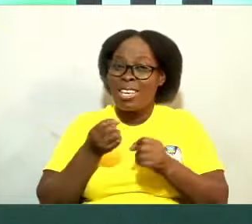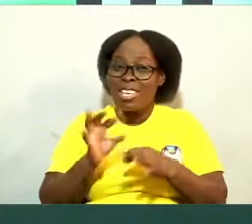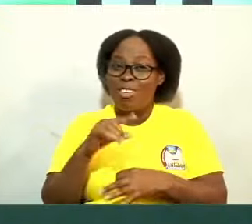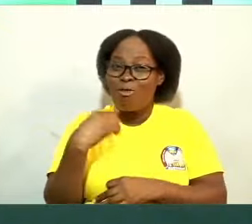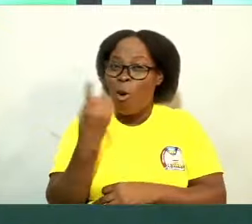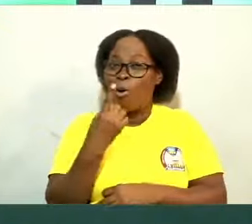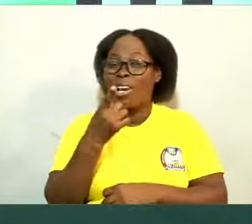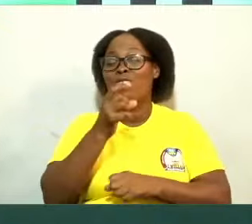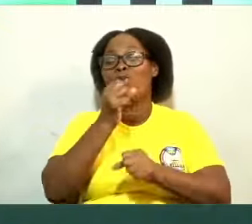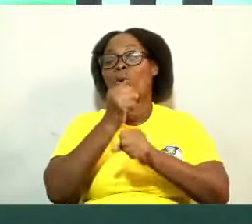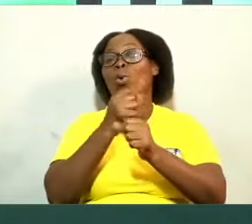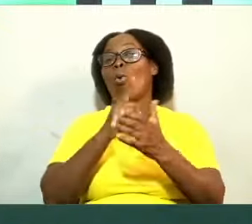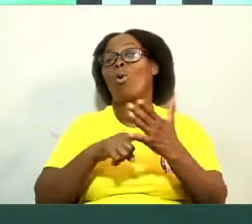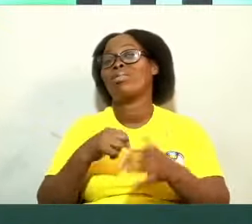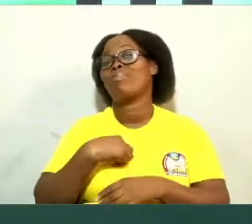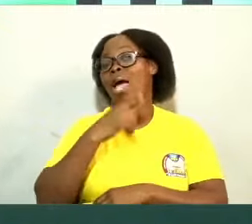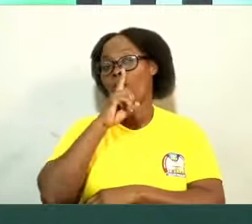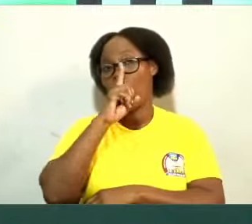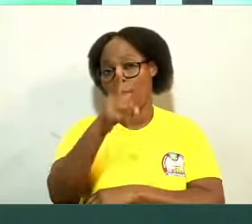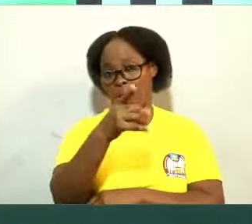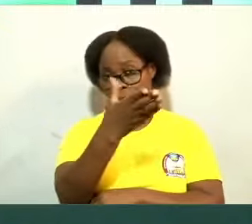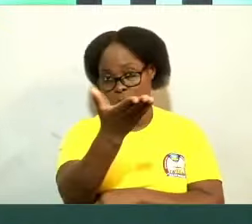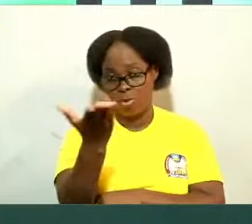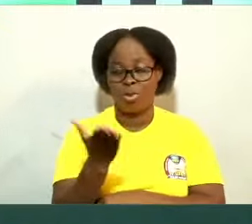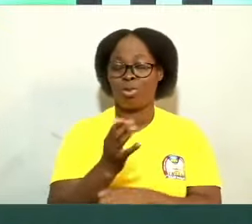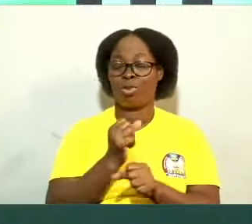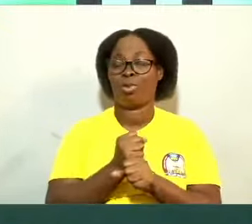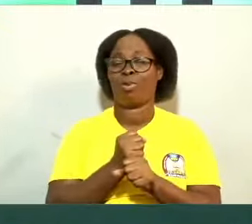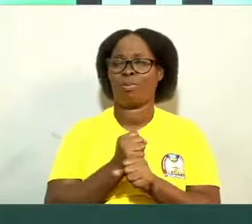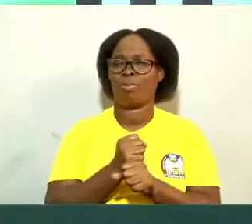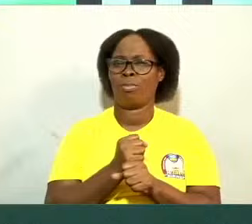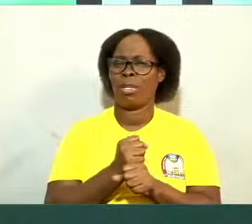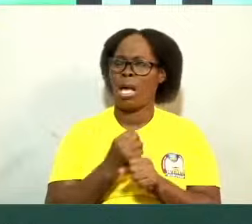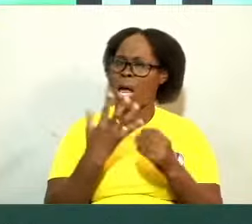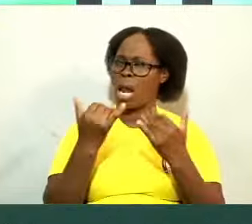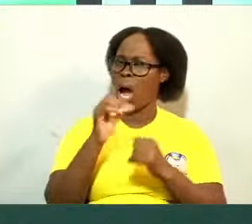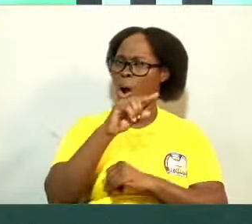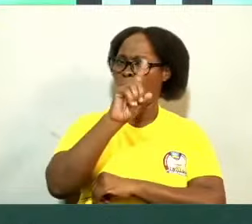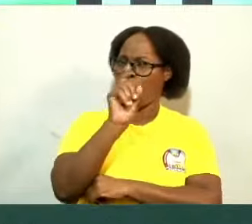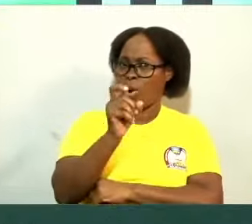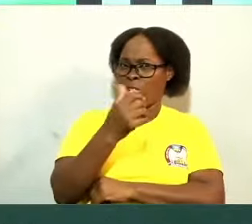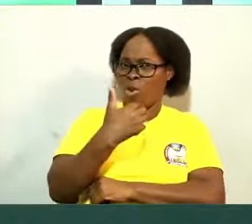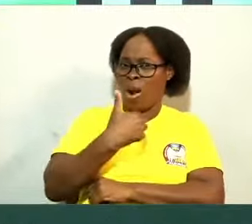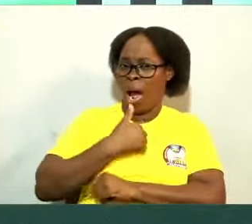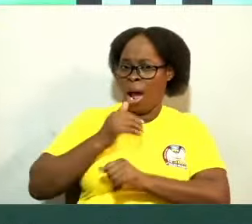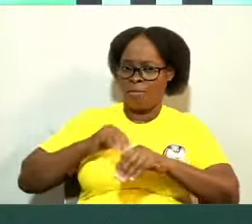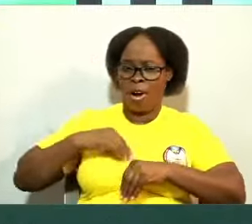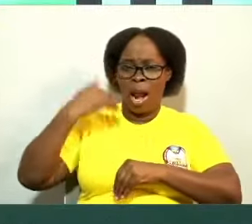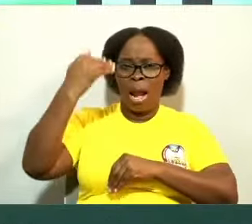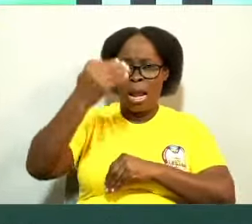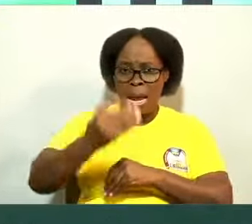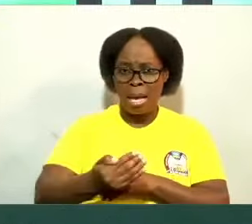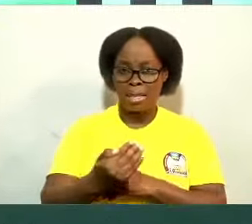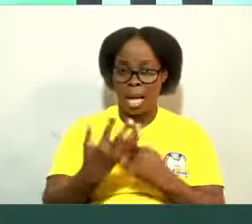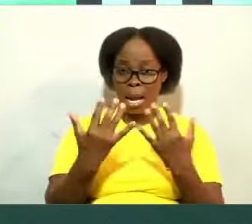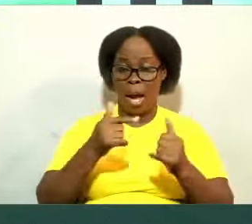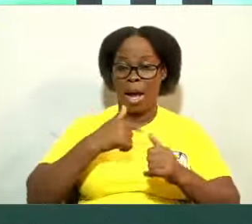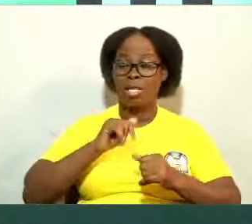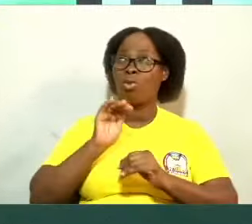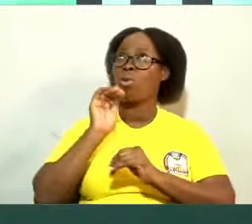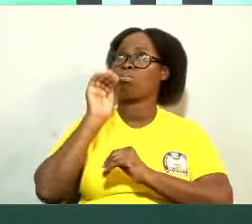mkitenda niwaamuruyo. Kwa hiyo kaswali kanakofuata tunamuuliza